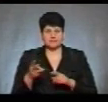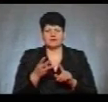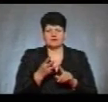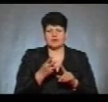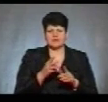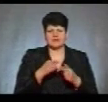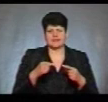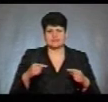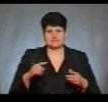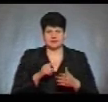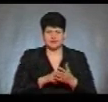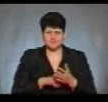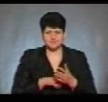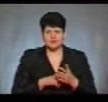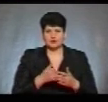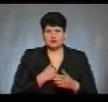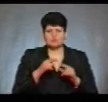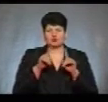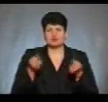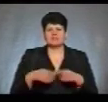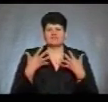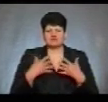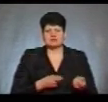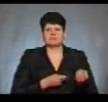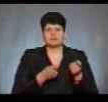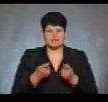питання різне. У нас бюлетені вже приїхали,